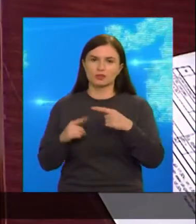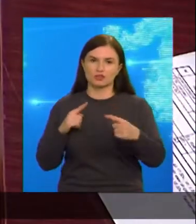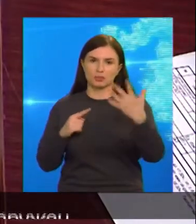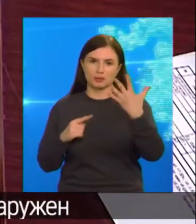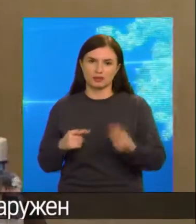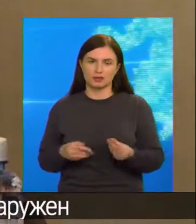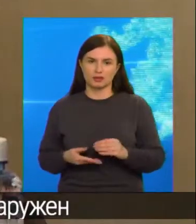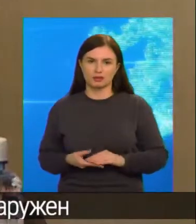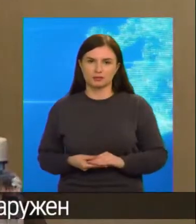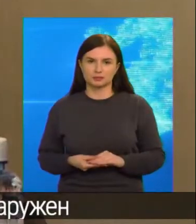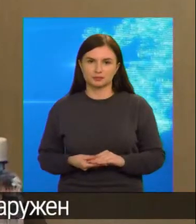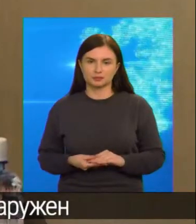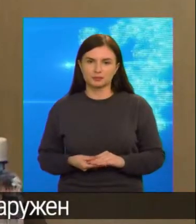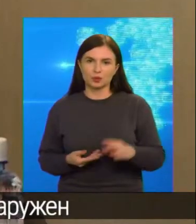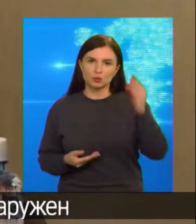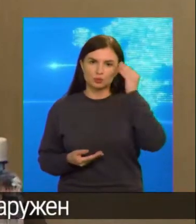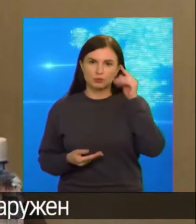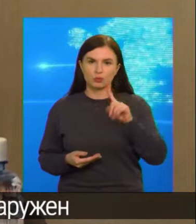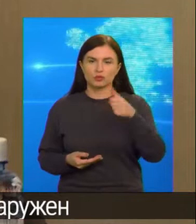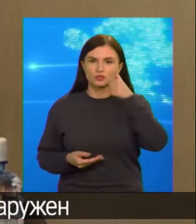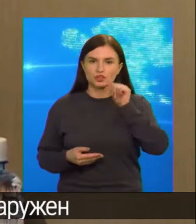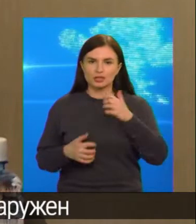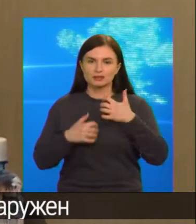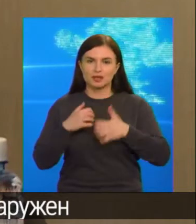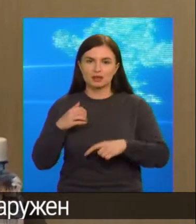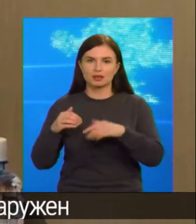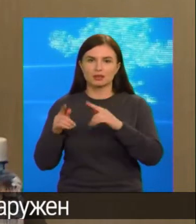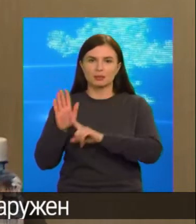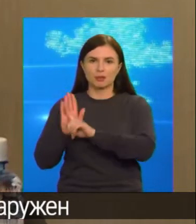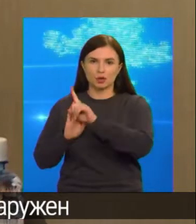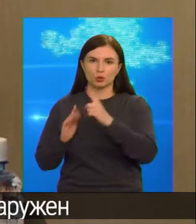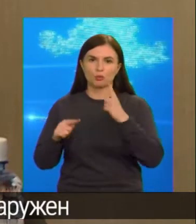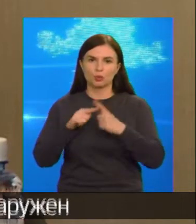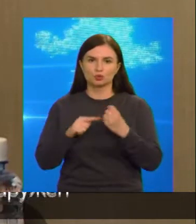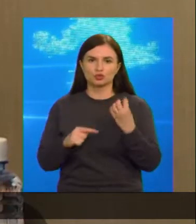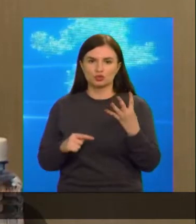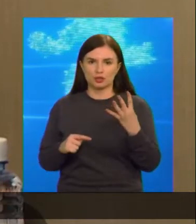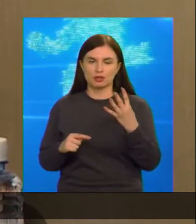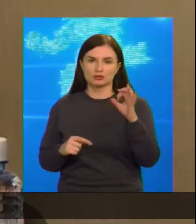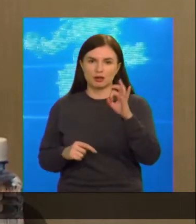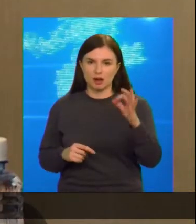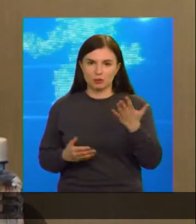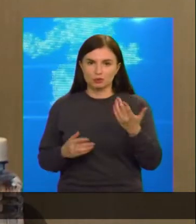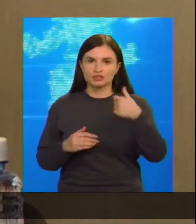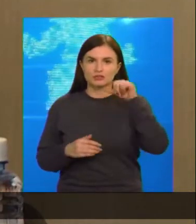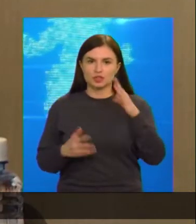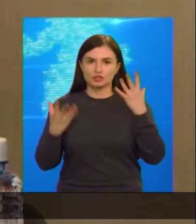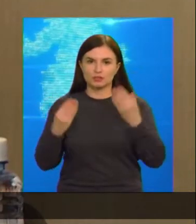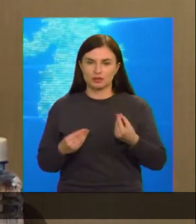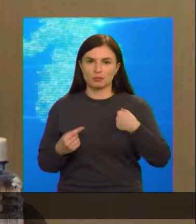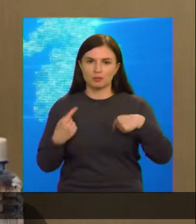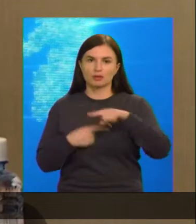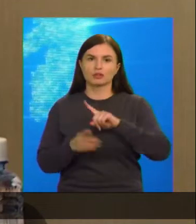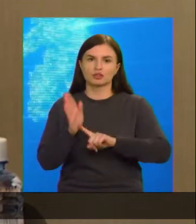дней. С учетом того, что вчерашняя средняя температура уже составила плюс 14 градусов, поэтому со вчерашнего дня мы этот отсчет